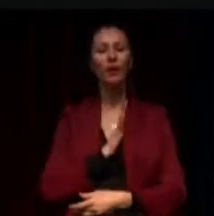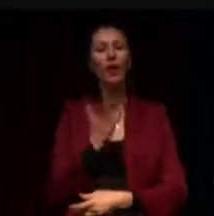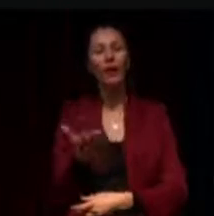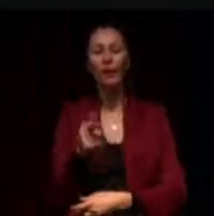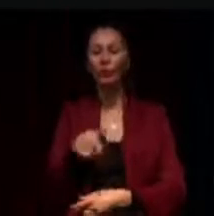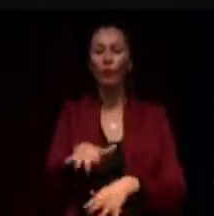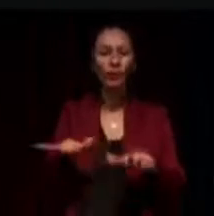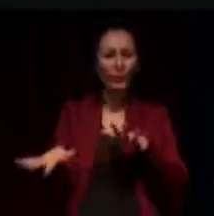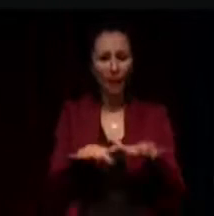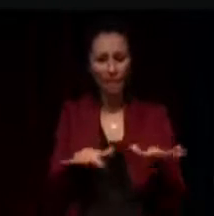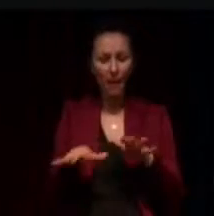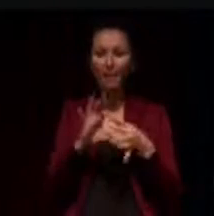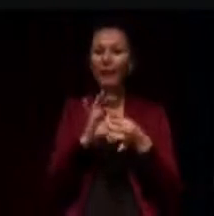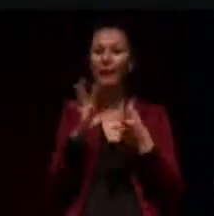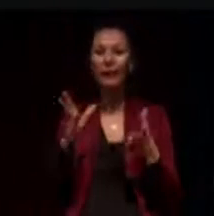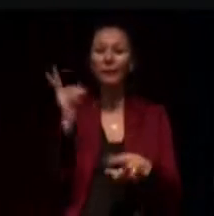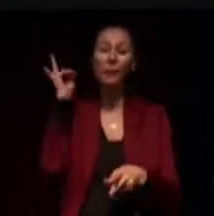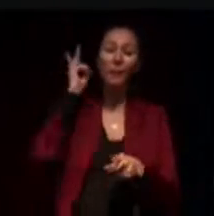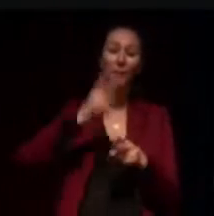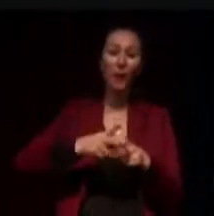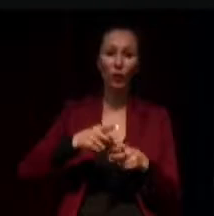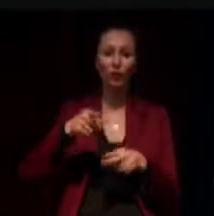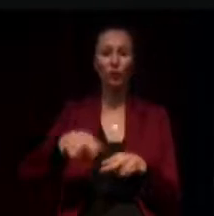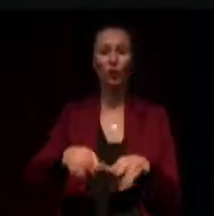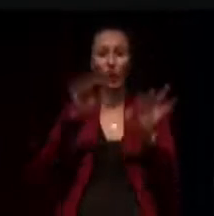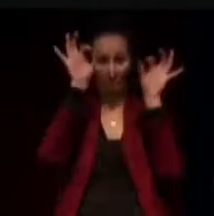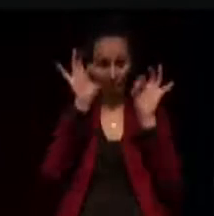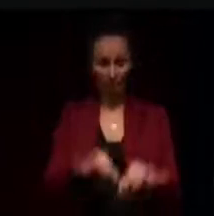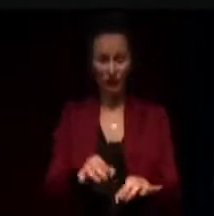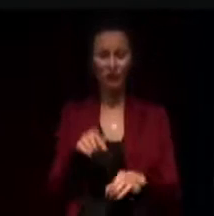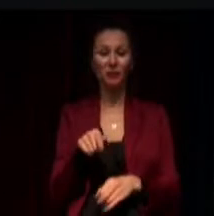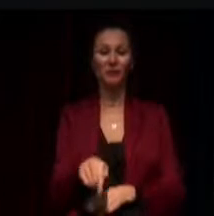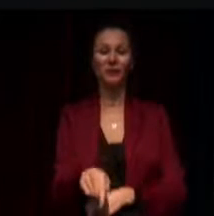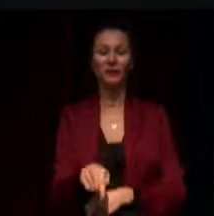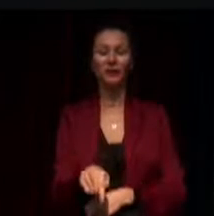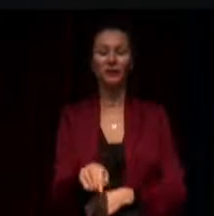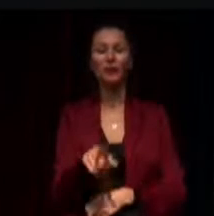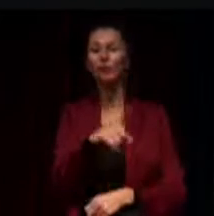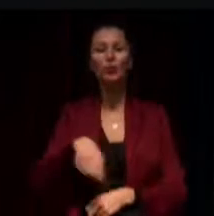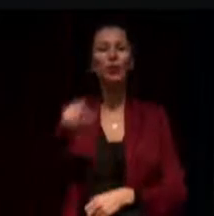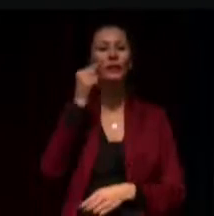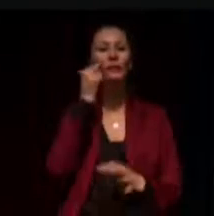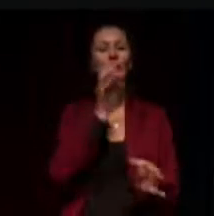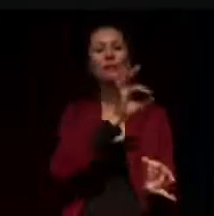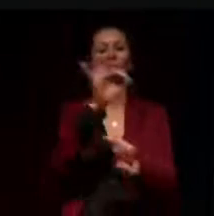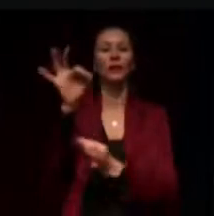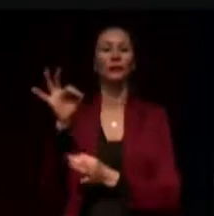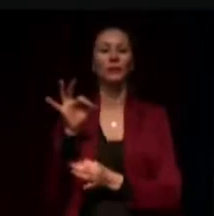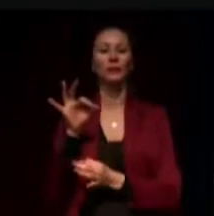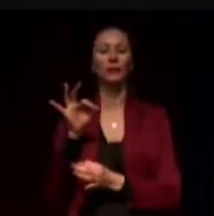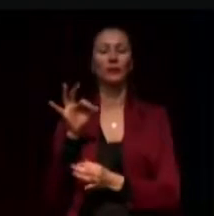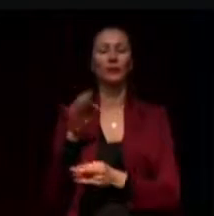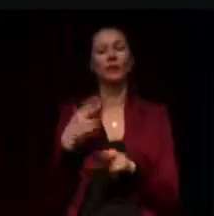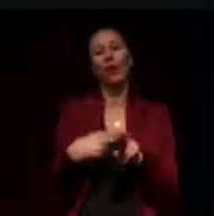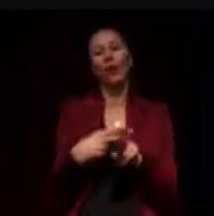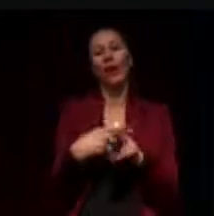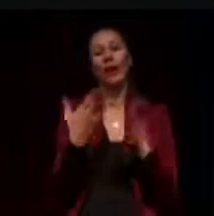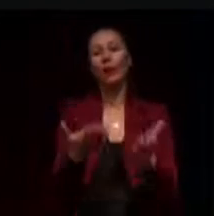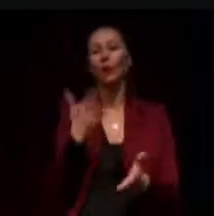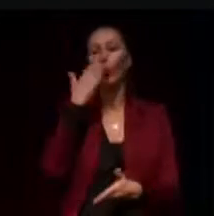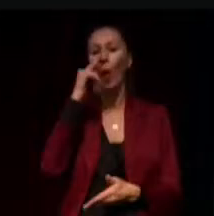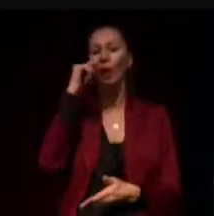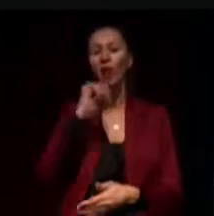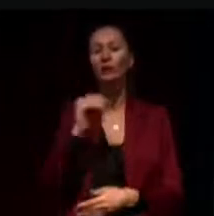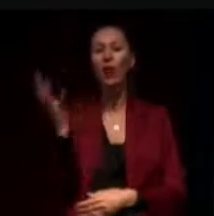Hani bu depremle ilgili bir an önce bunların da başlatılması. Burada insanlarımız örneğin